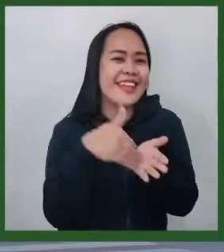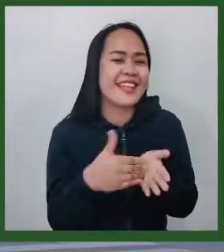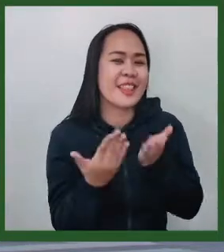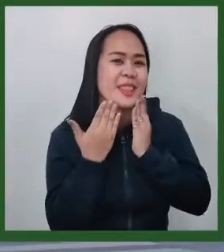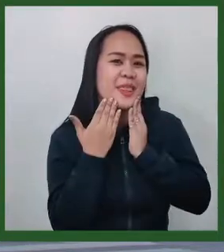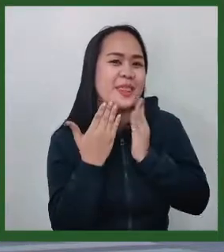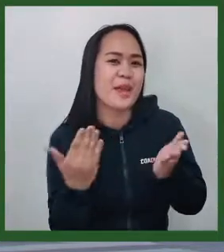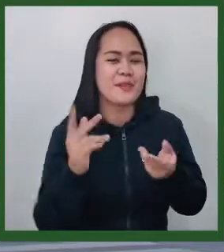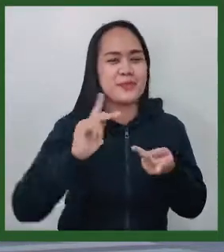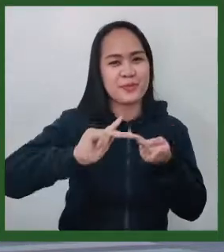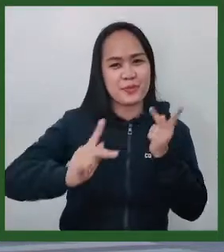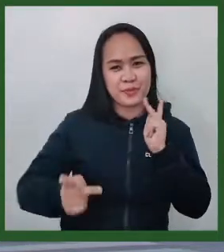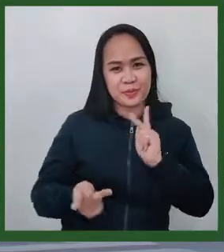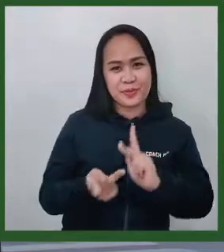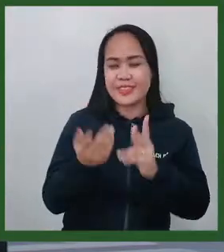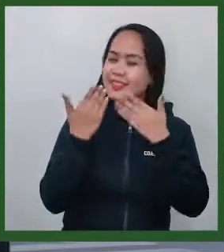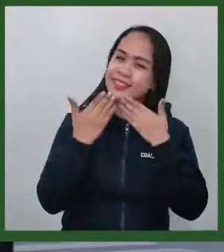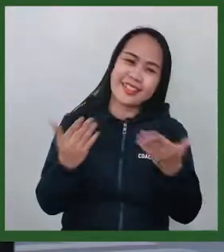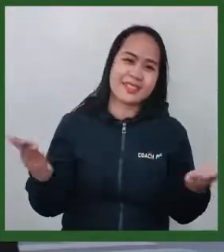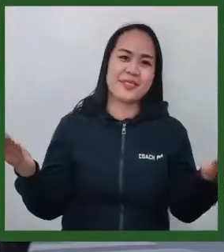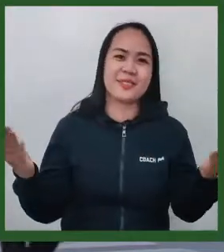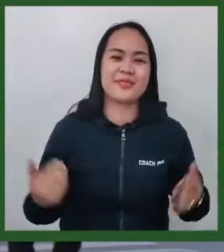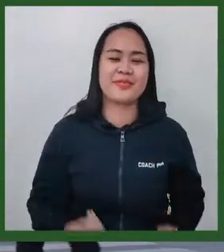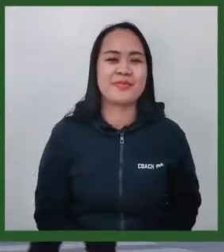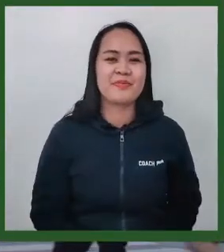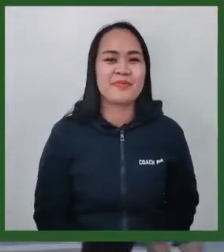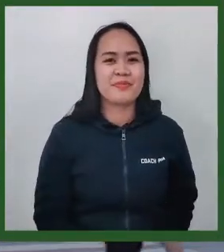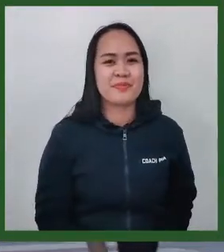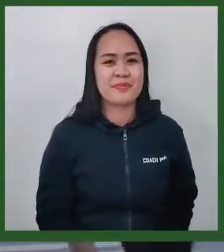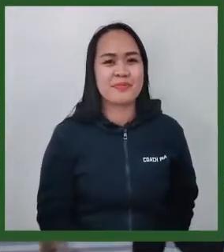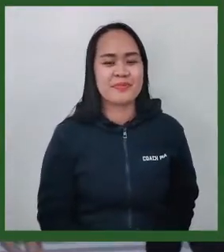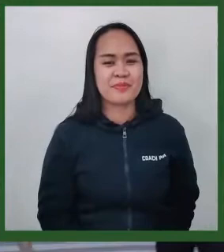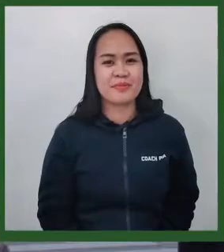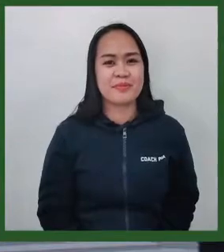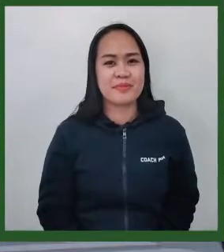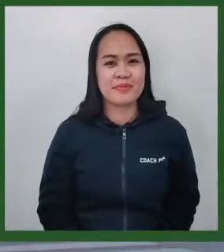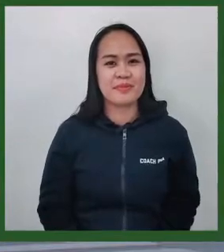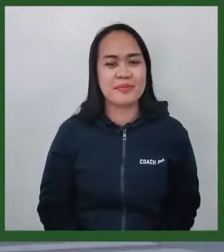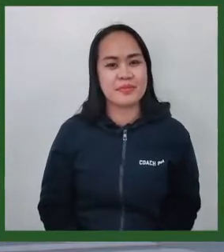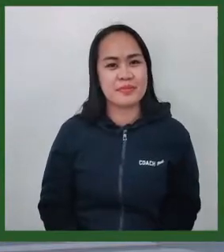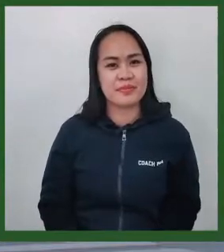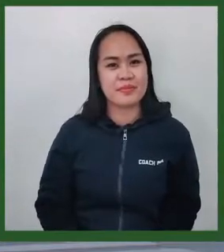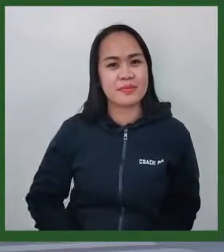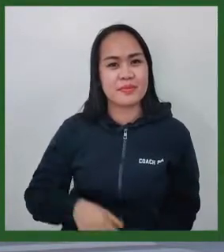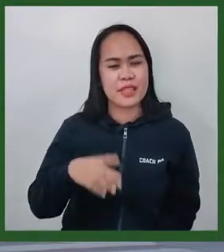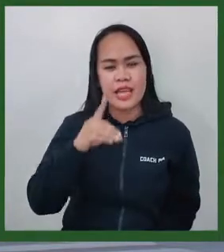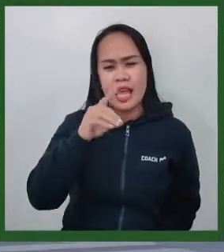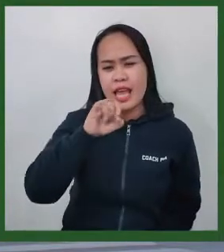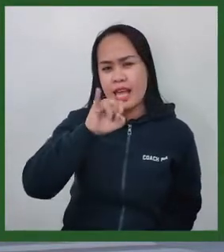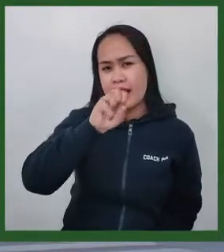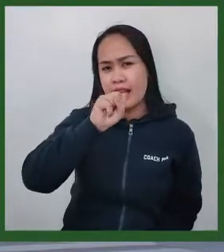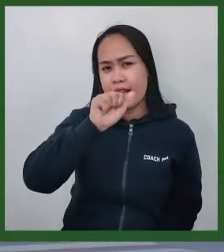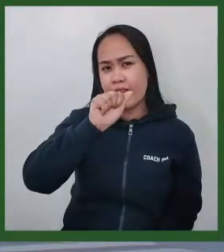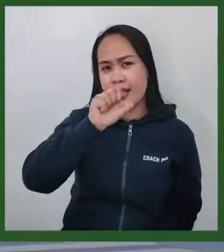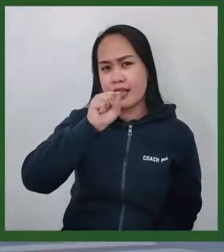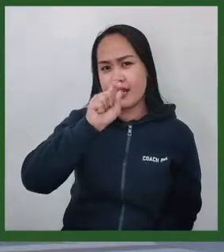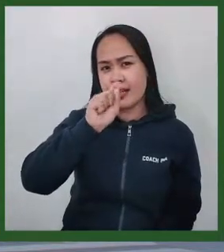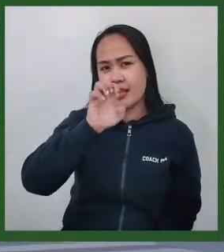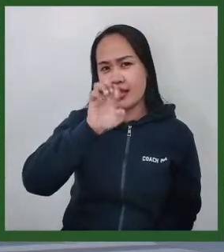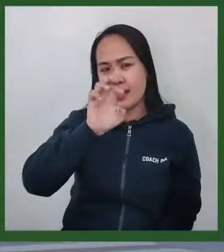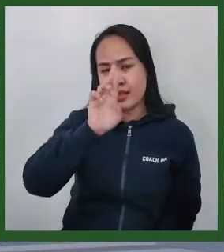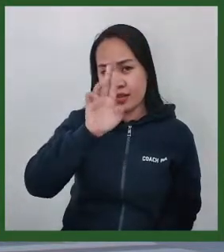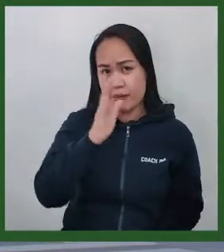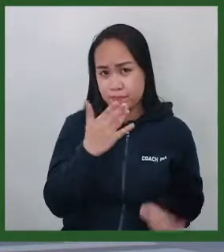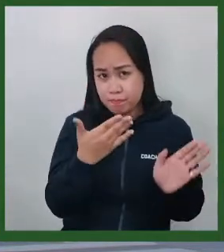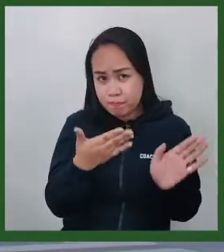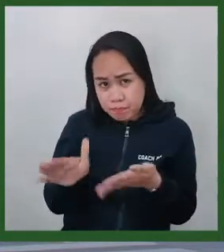ating mga kapartners, maraming salamat po sa inyo. Sa larangan naman po ng disaster preparedness, ay nag-umpisa na